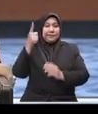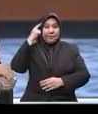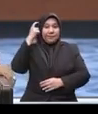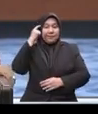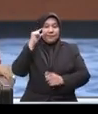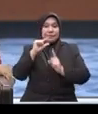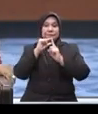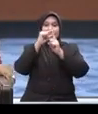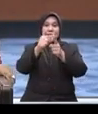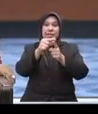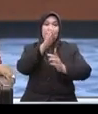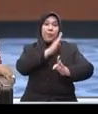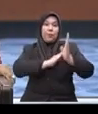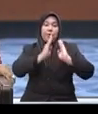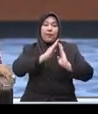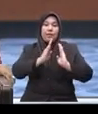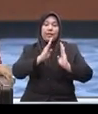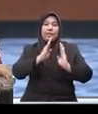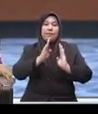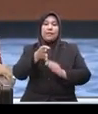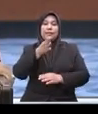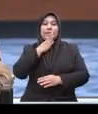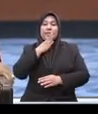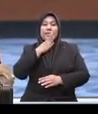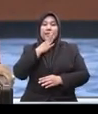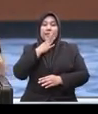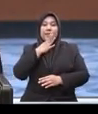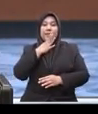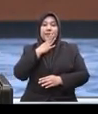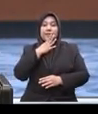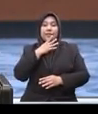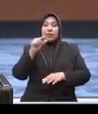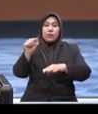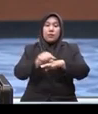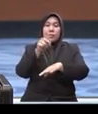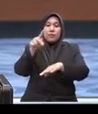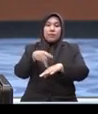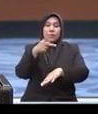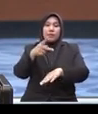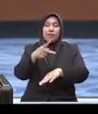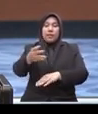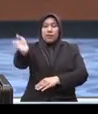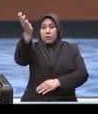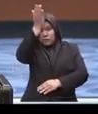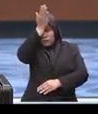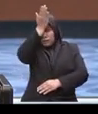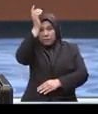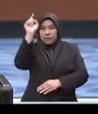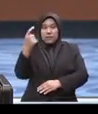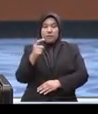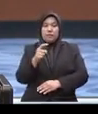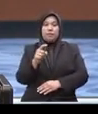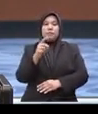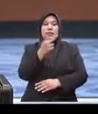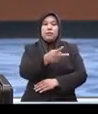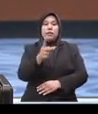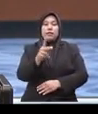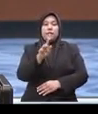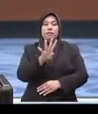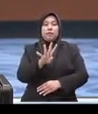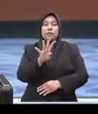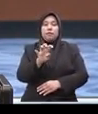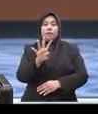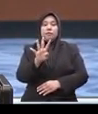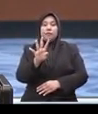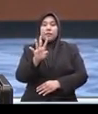dipakai hanya kepada yang di petualangan Agung saja 38 Pak plus 139 141